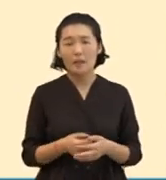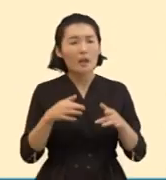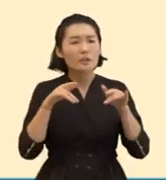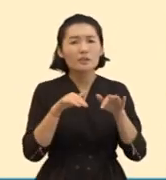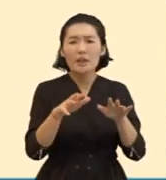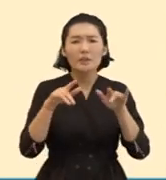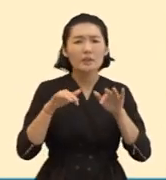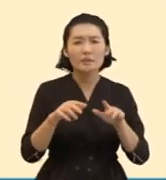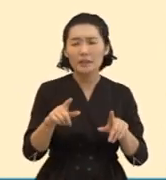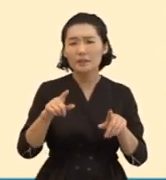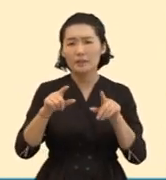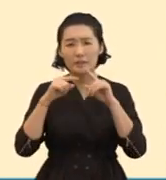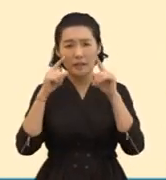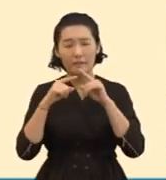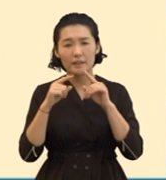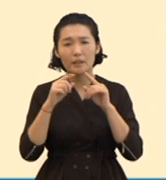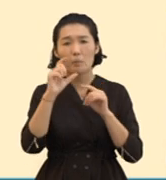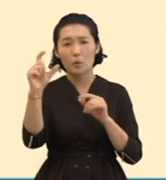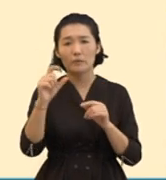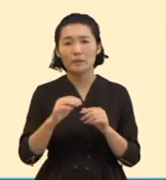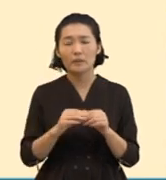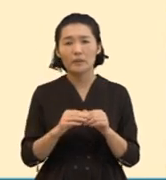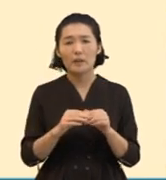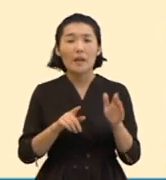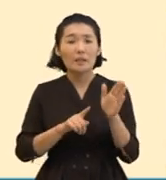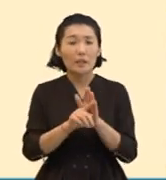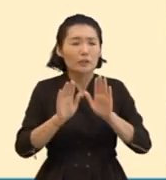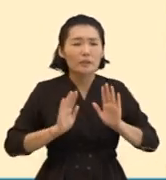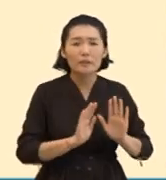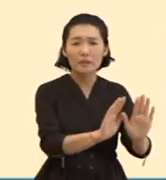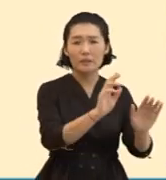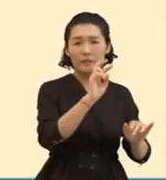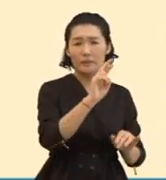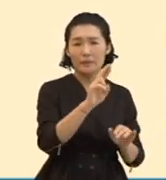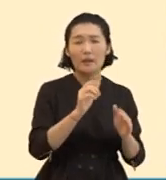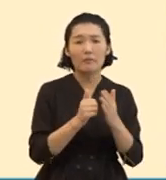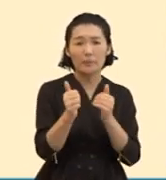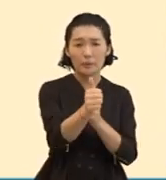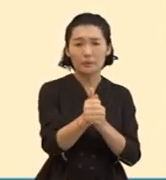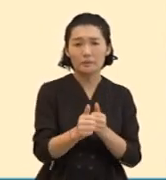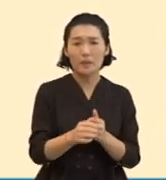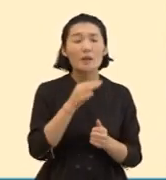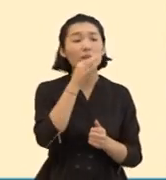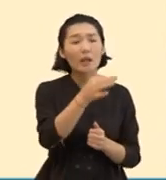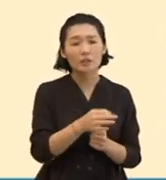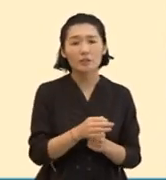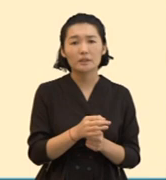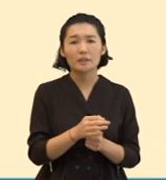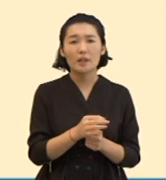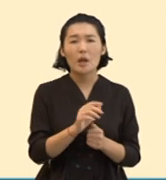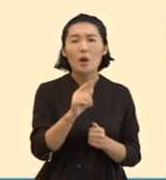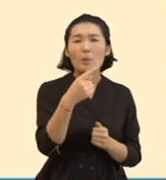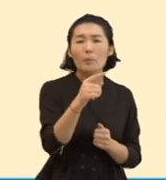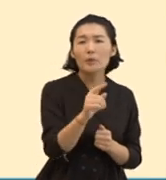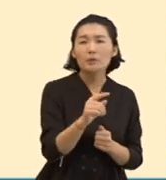загомонили буквы и стали выталкивать букву я вперед у скажи скажи почему все время я